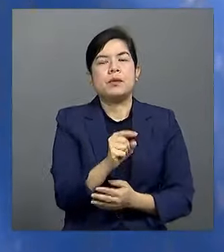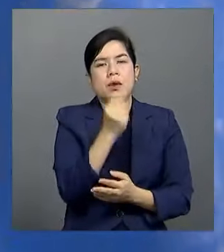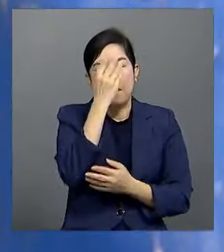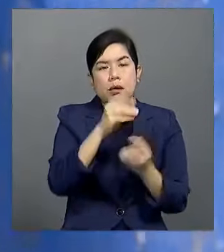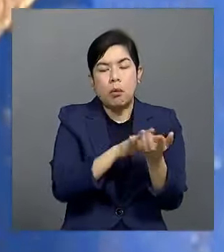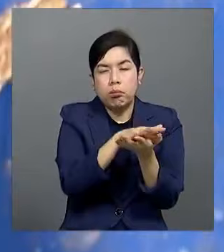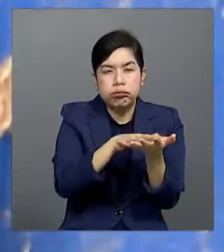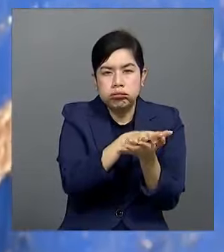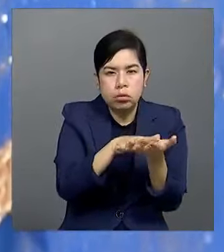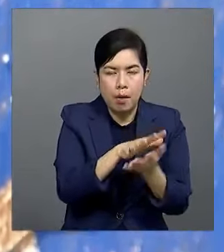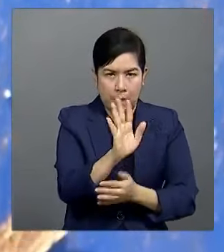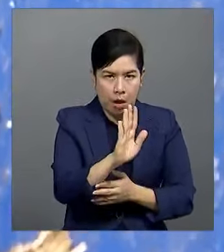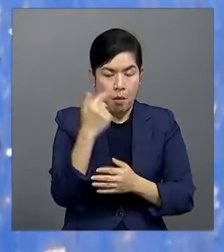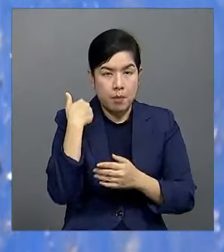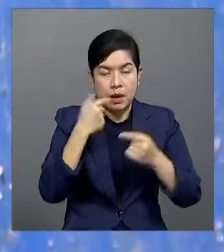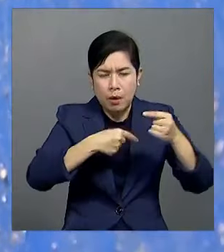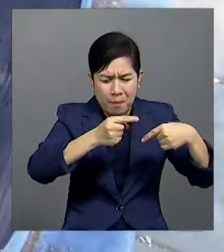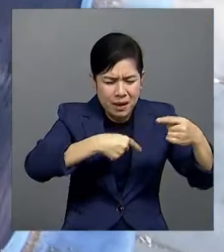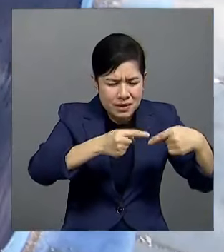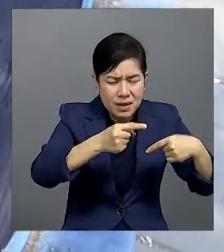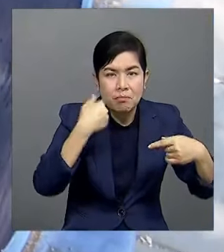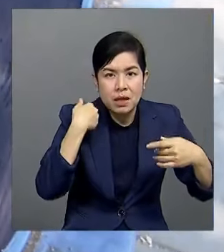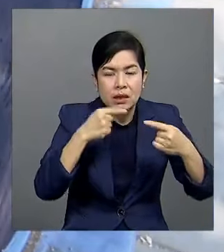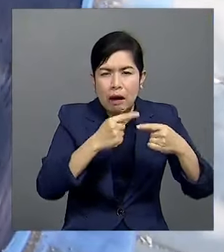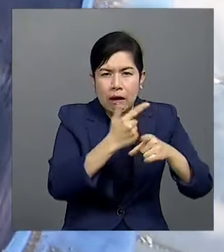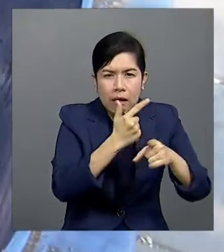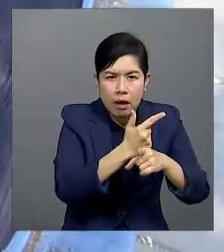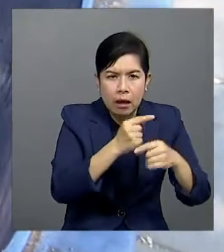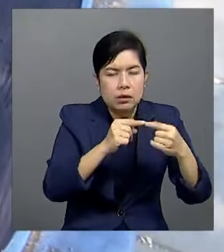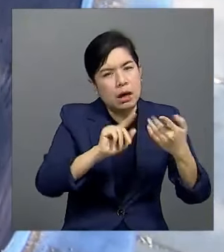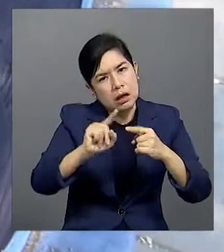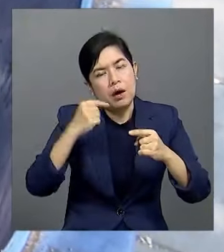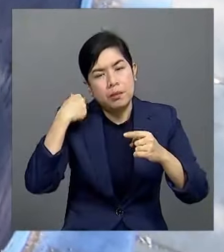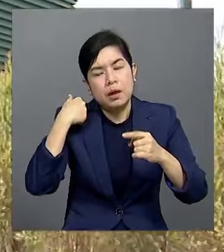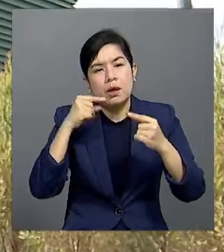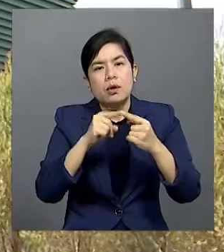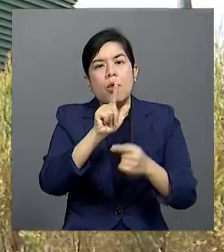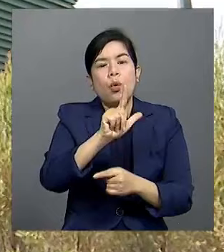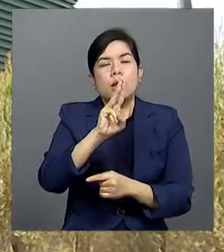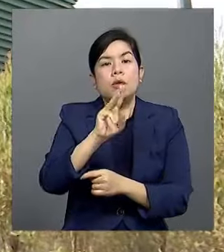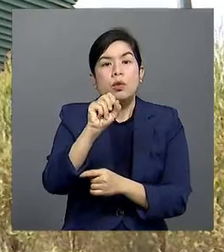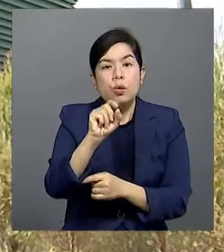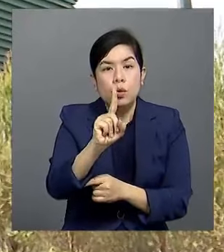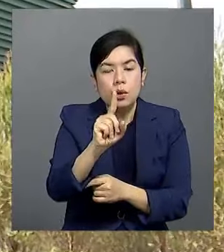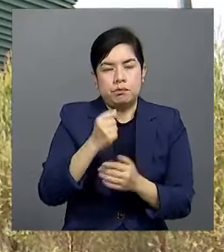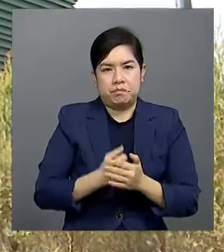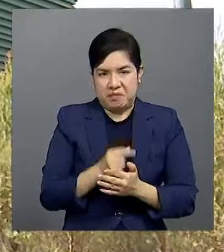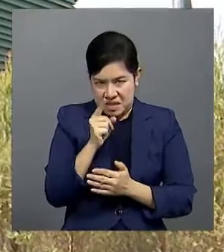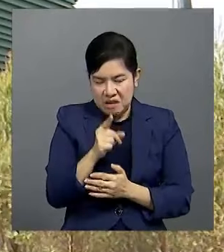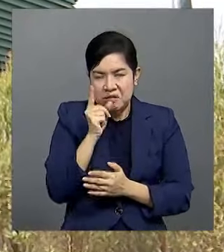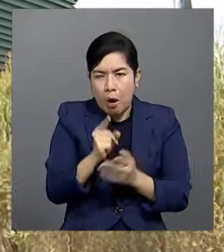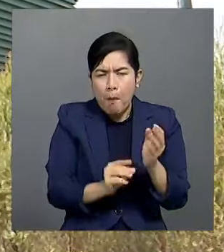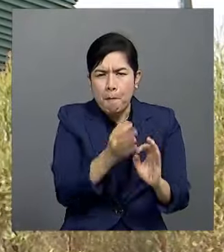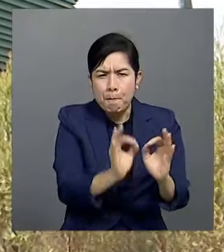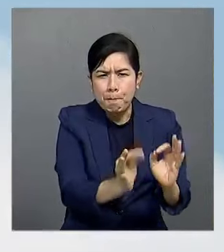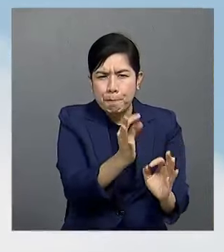มีทั้งลวดนะฮะวิธีจัดการที่ดีที่สุดก็คือเรื่องของการไปเผานะเผาที่อุณหภูมิสูงนะฮะระบบการเผ